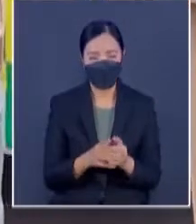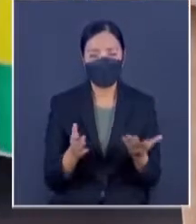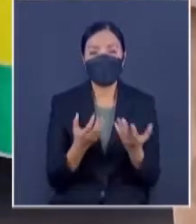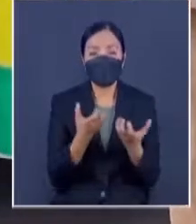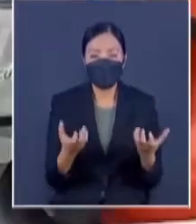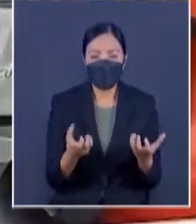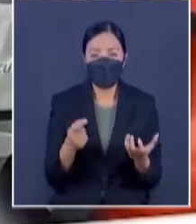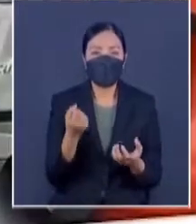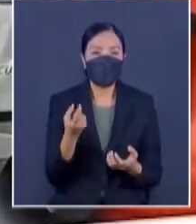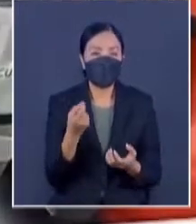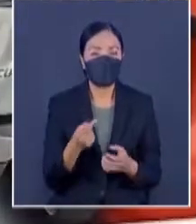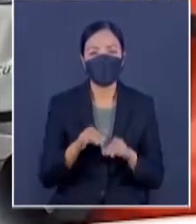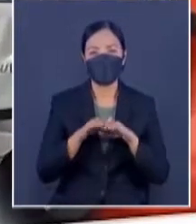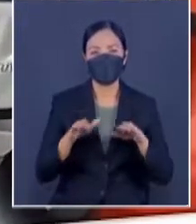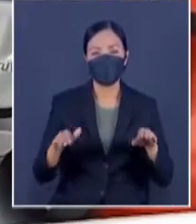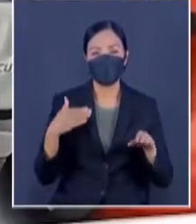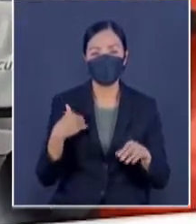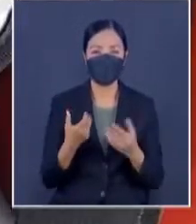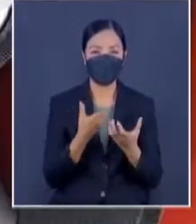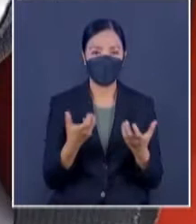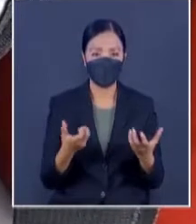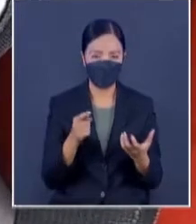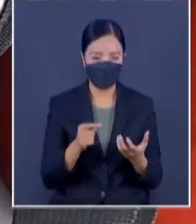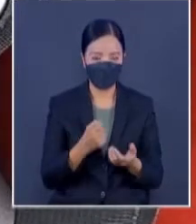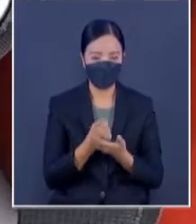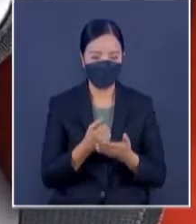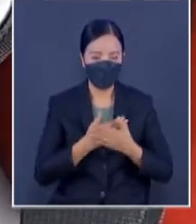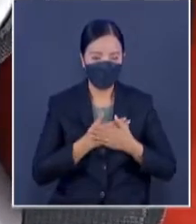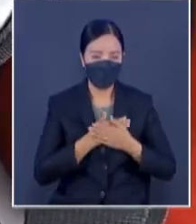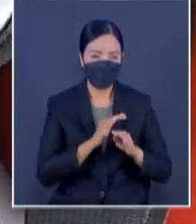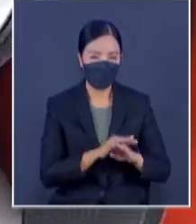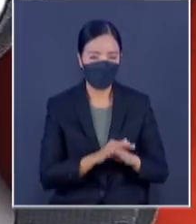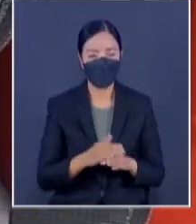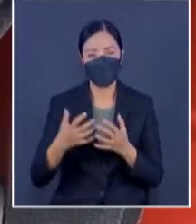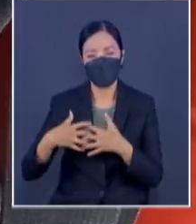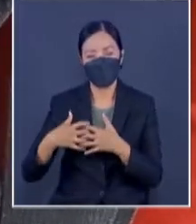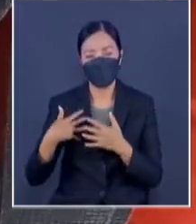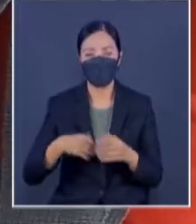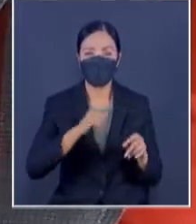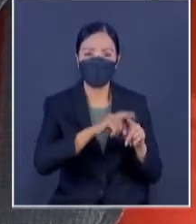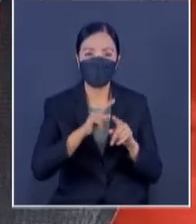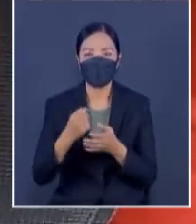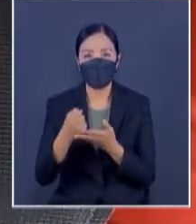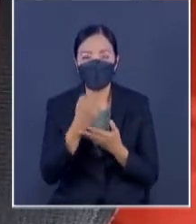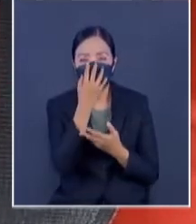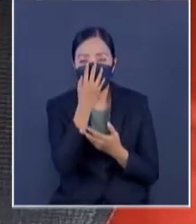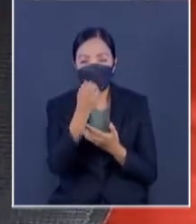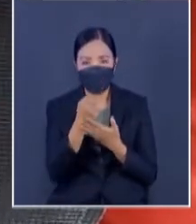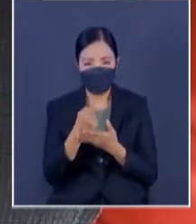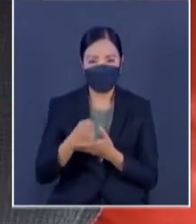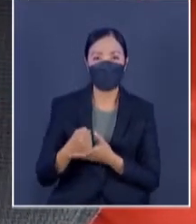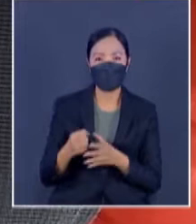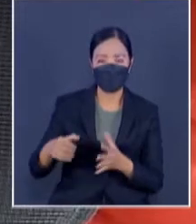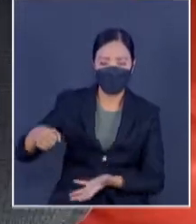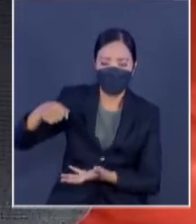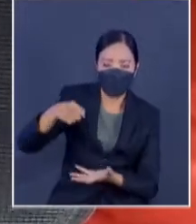ชีพเป็นรถฉุกเฉินที่ได้มาตรฐานมีอุปกรณ์ในการฟื้นคืนชีพมีเครื่องปั๊มหัวใจมีเครื่องช่วยหายใจมีกระเป๋าปฐม